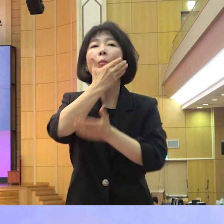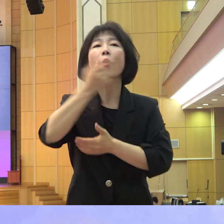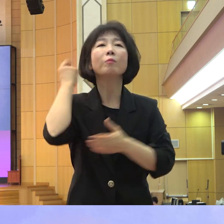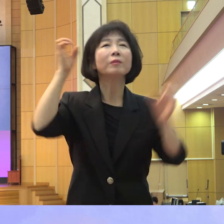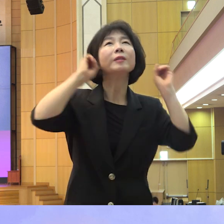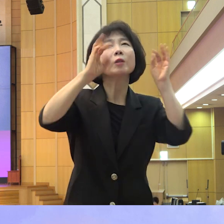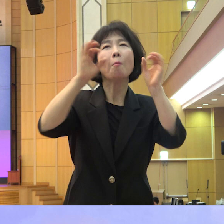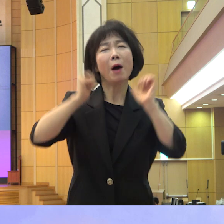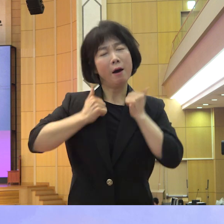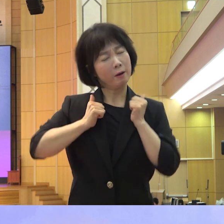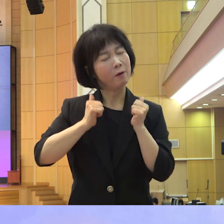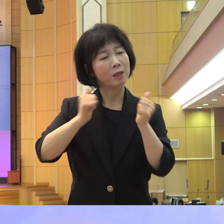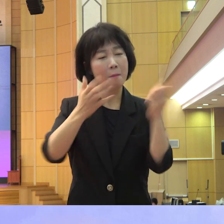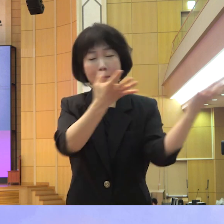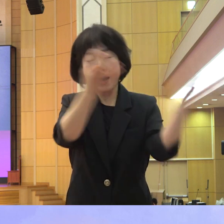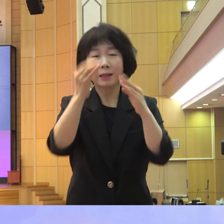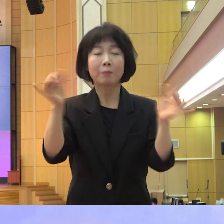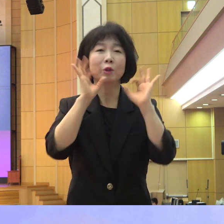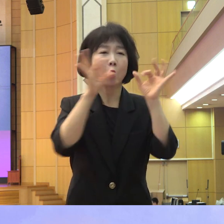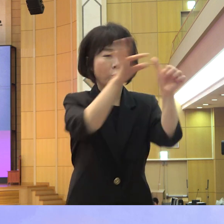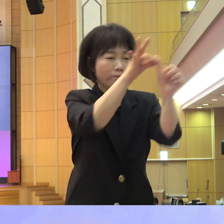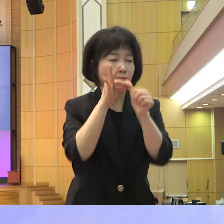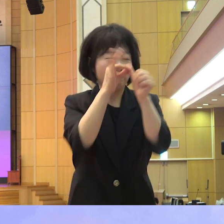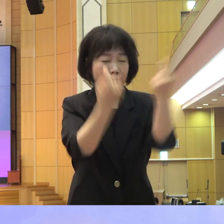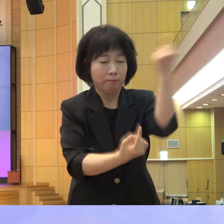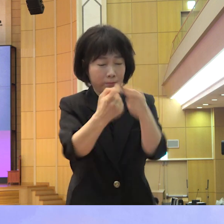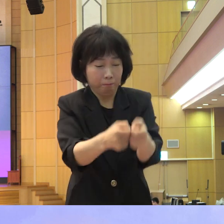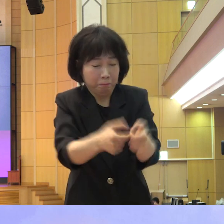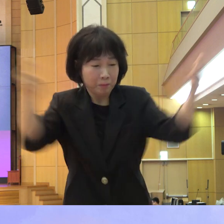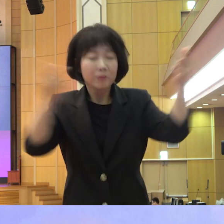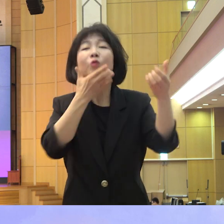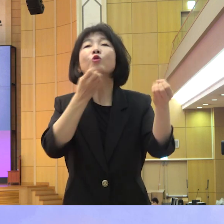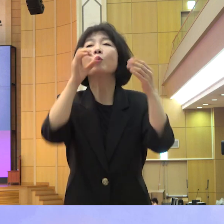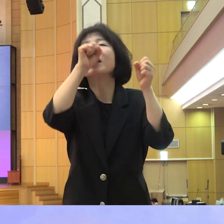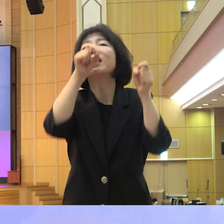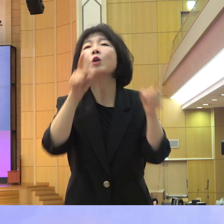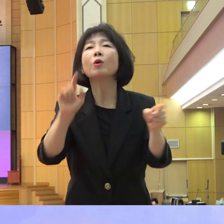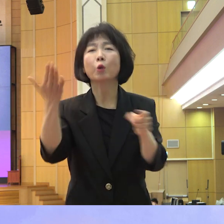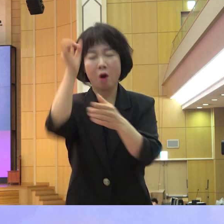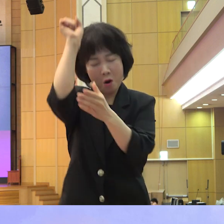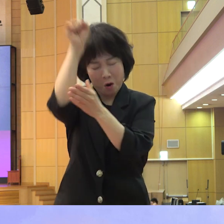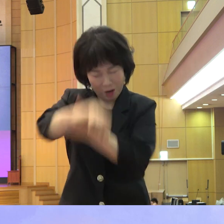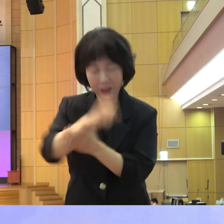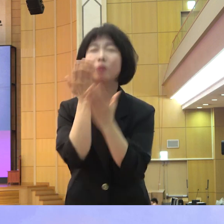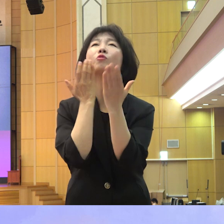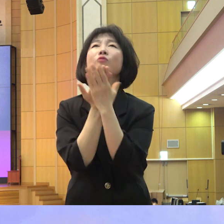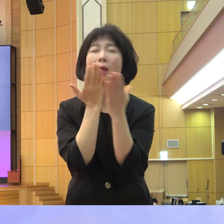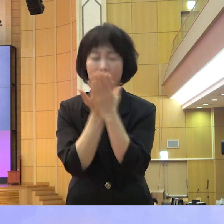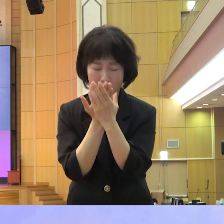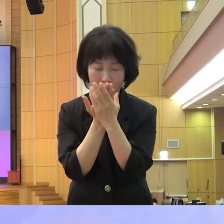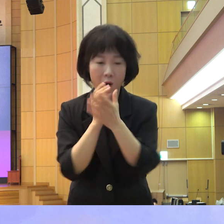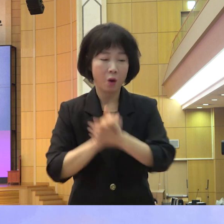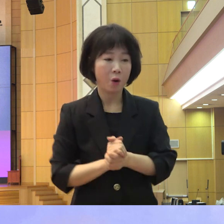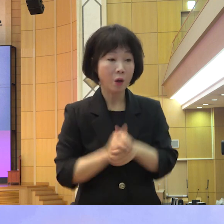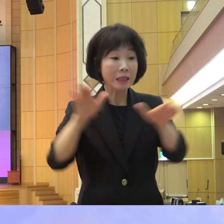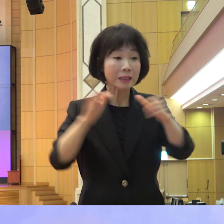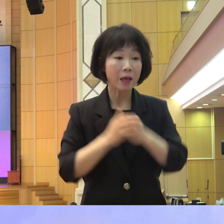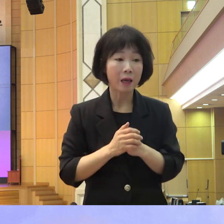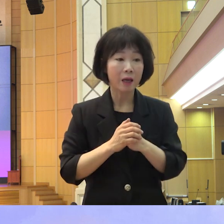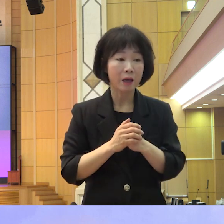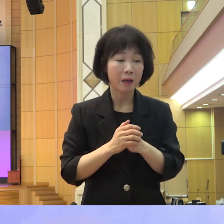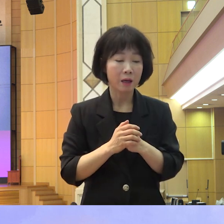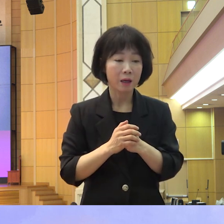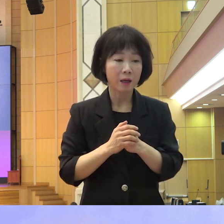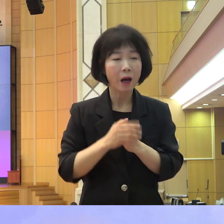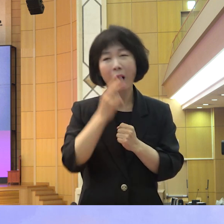복음을 전파해서 많은 사람을 주께로 돌아오게 하는 축복된 기회가 되게 허락해 주시옵소서. 무엇보다도